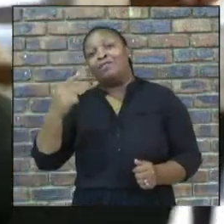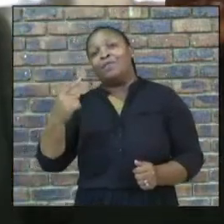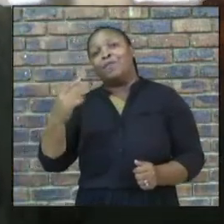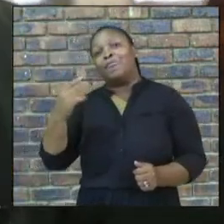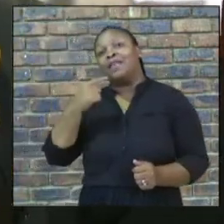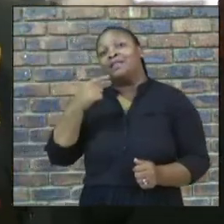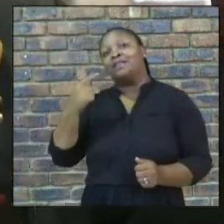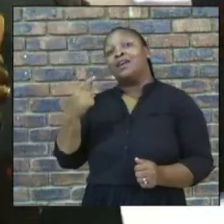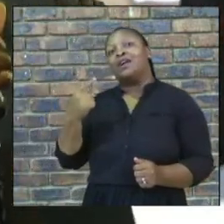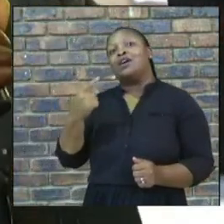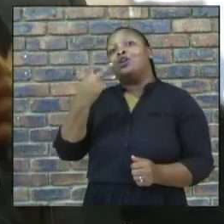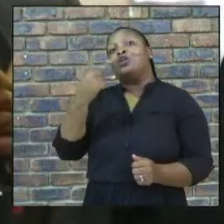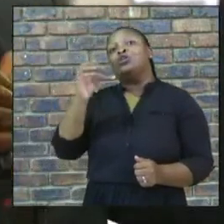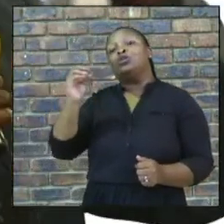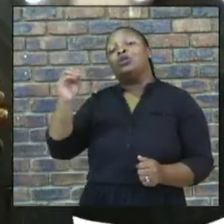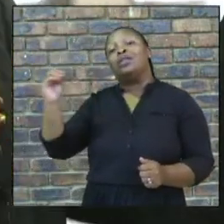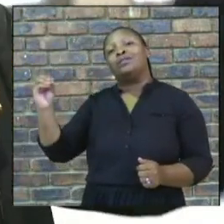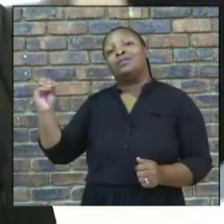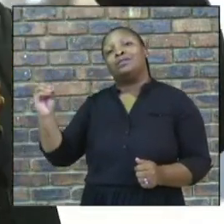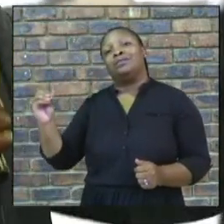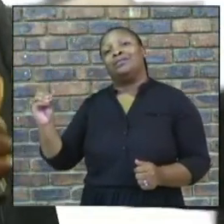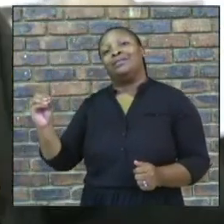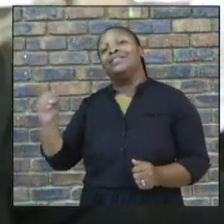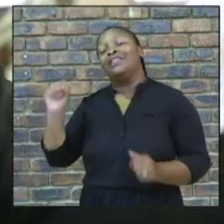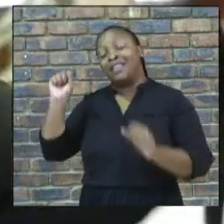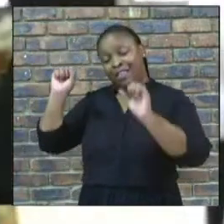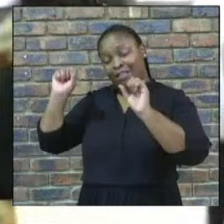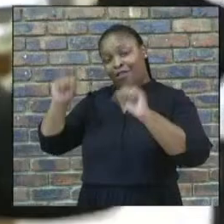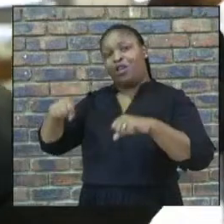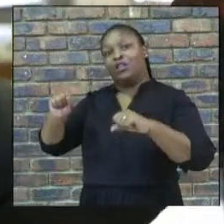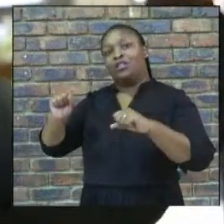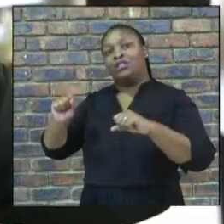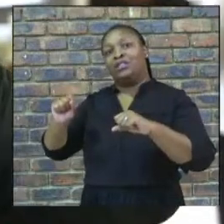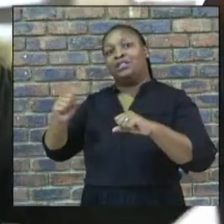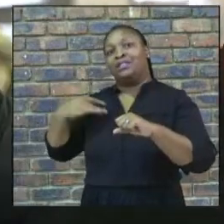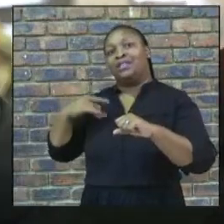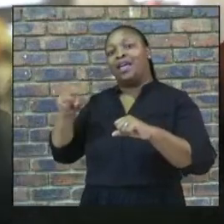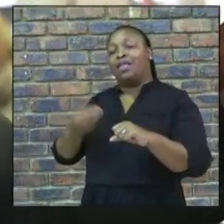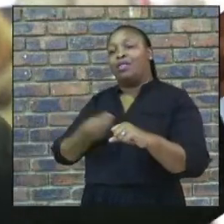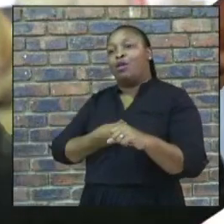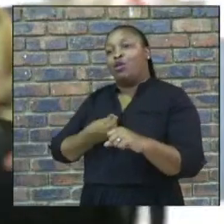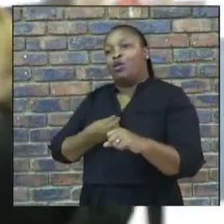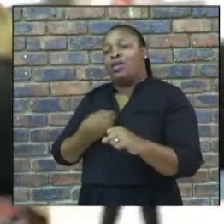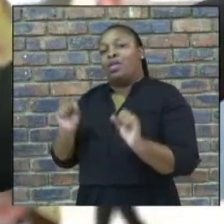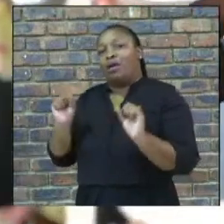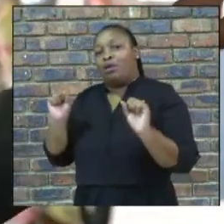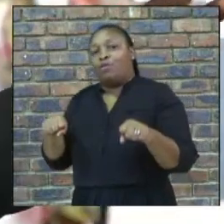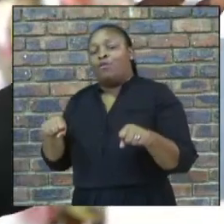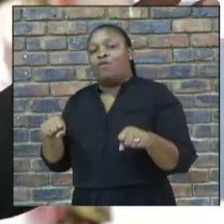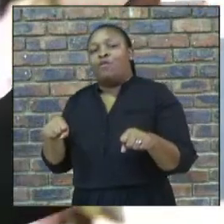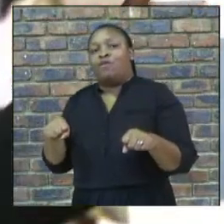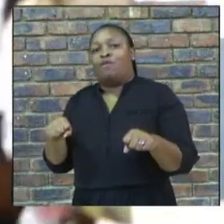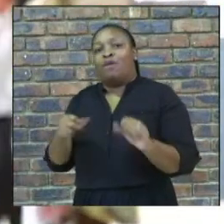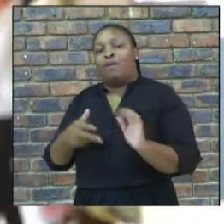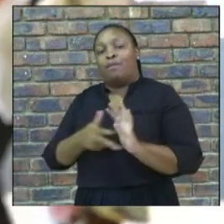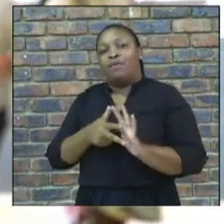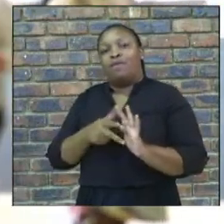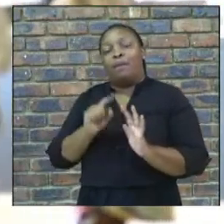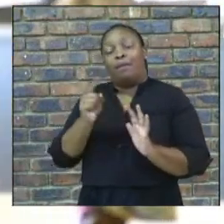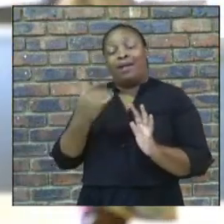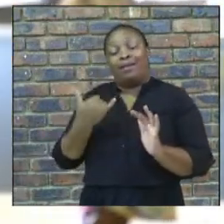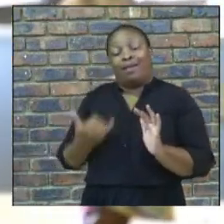i-2000 yamadoda yuvumile nabomma bawuvumile nabantwana babo bawuvumile umthetho uyaphasiswa.